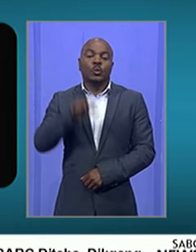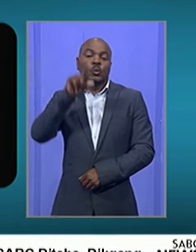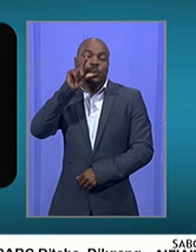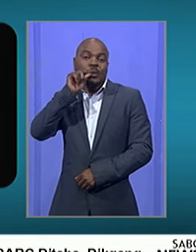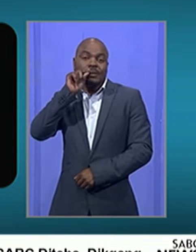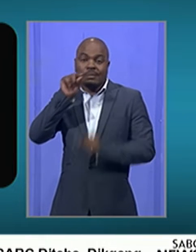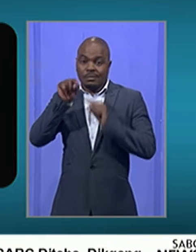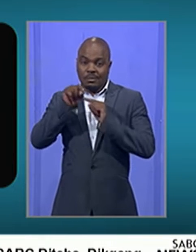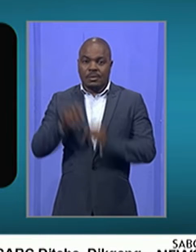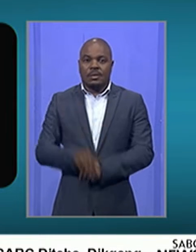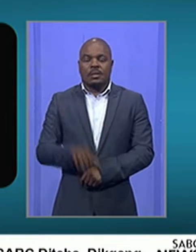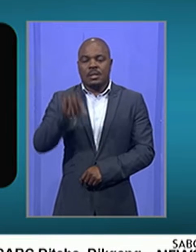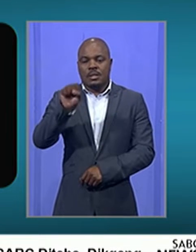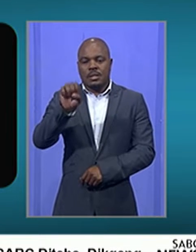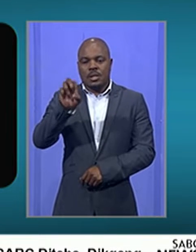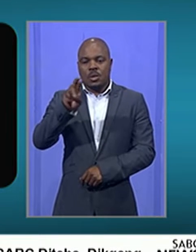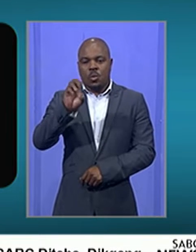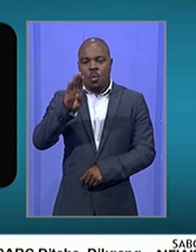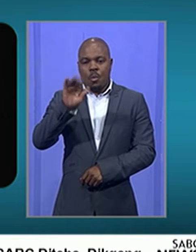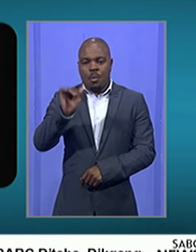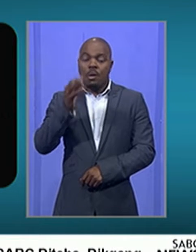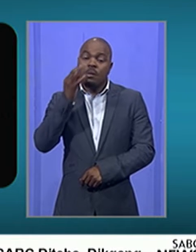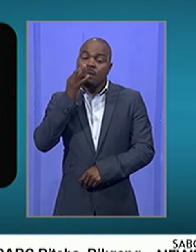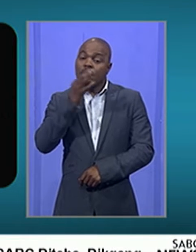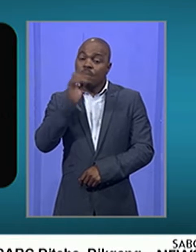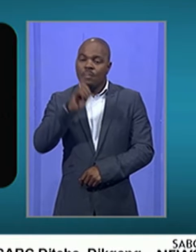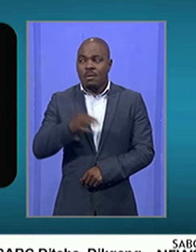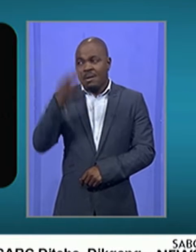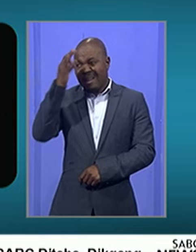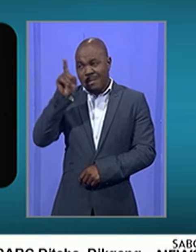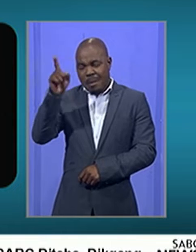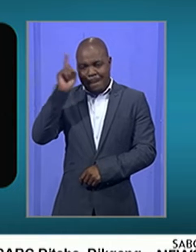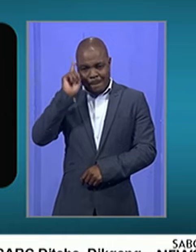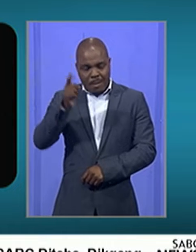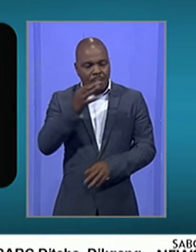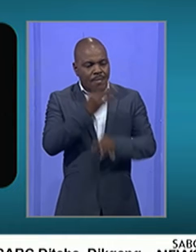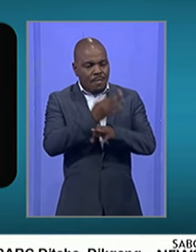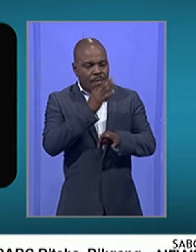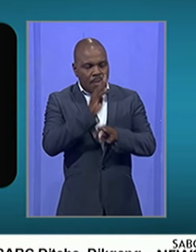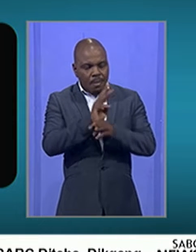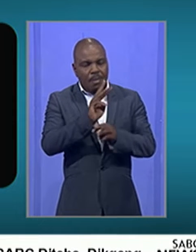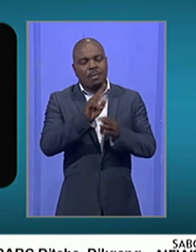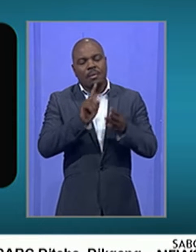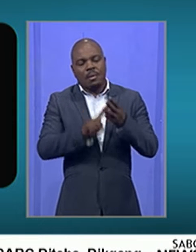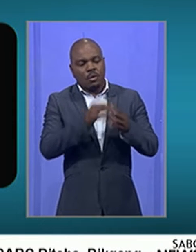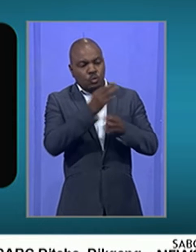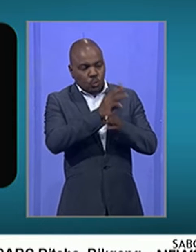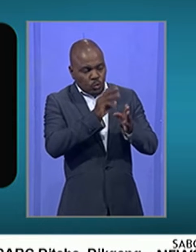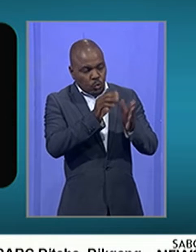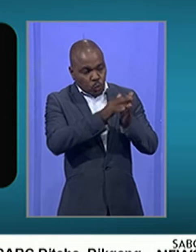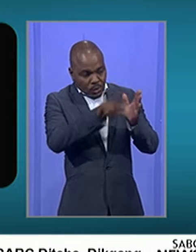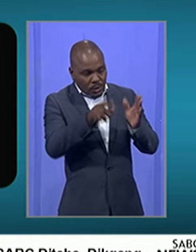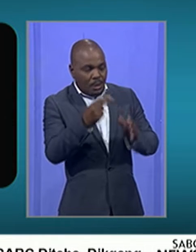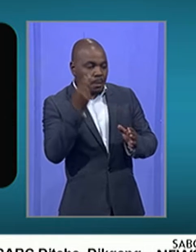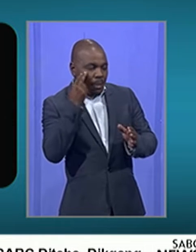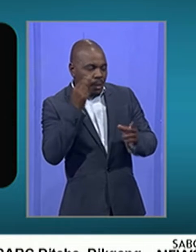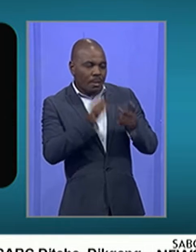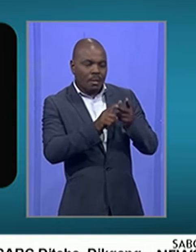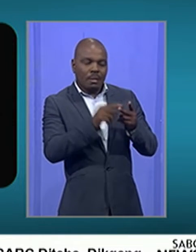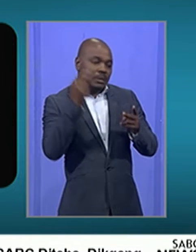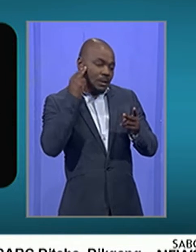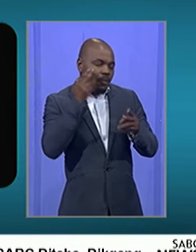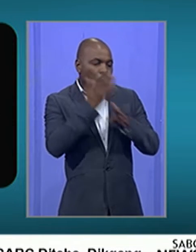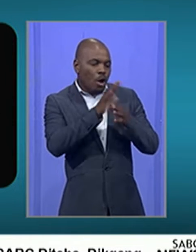Letlakaleng la Twitter Kendly Seroba o re mmušo o swanetše go šomišana le batswadi le barutwana ba go se bone le go